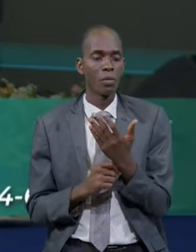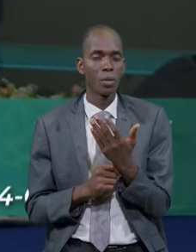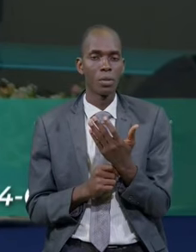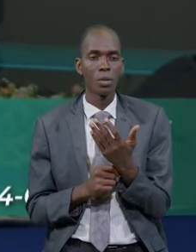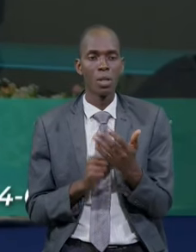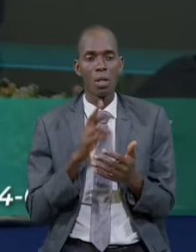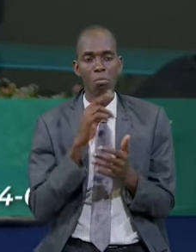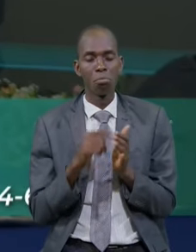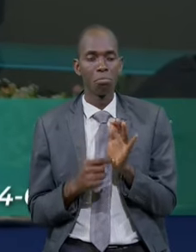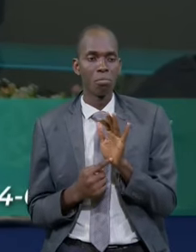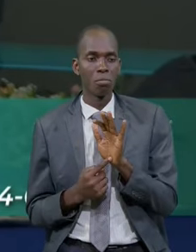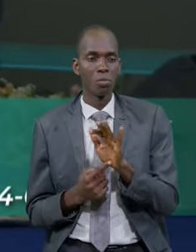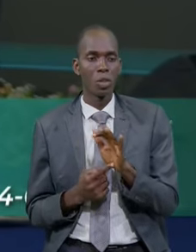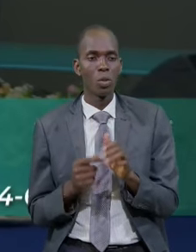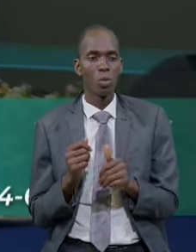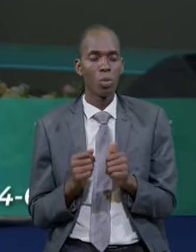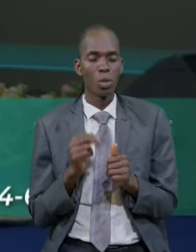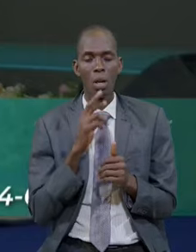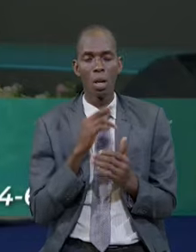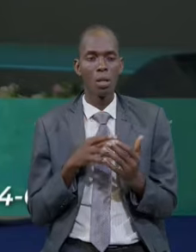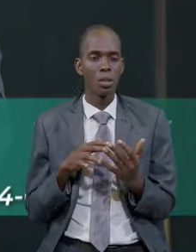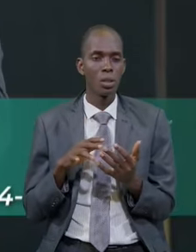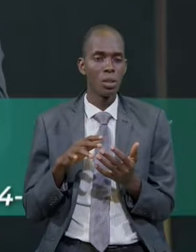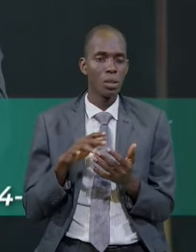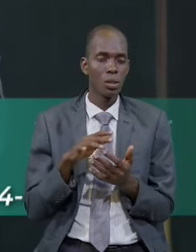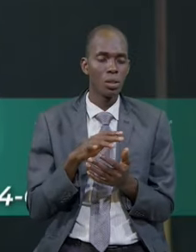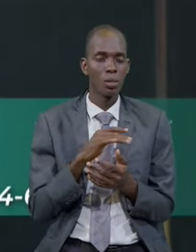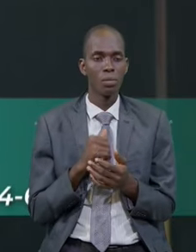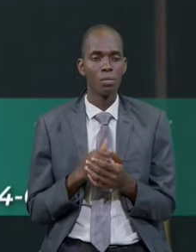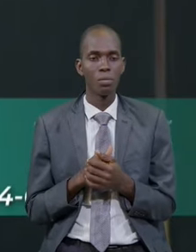manifestes. Ce sont